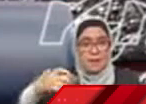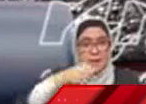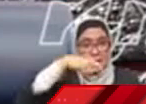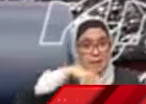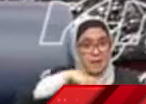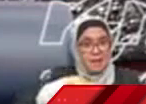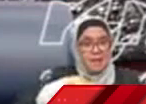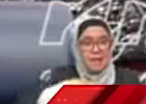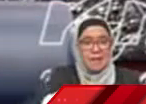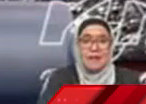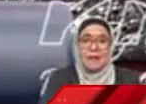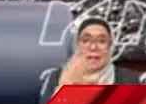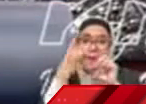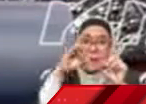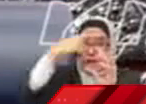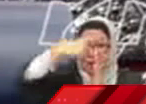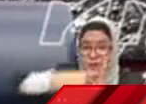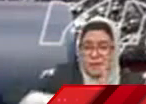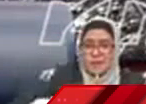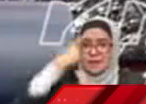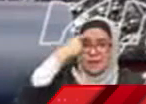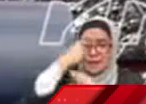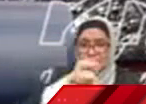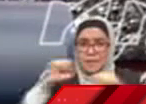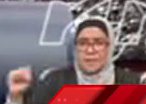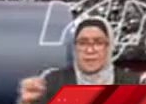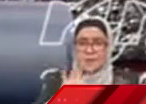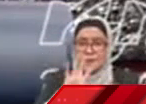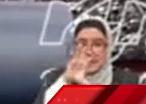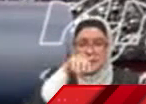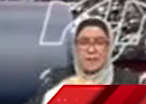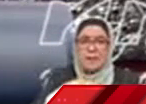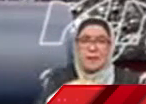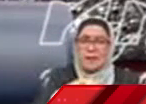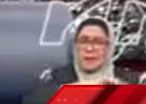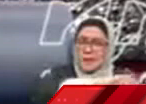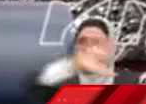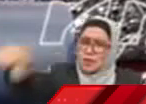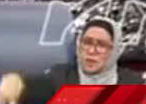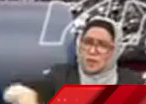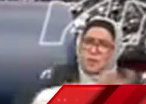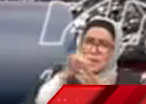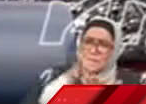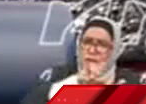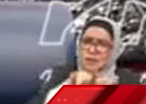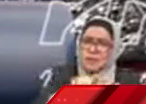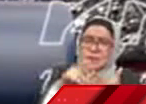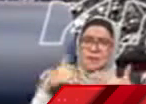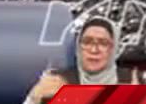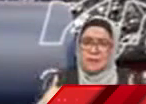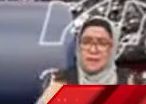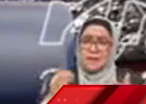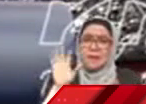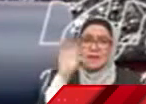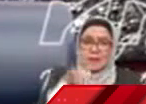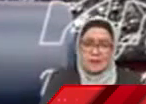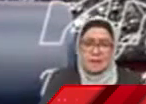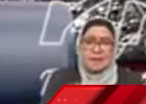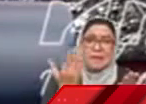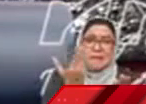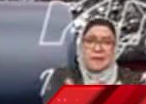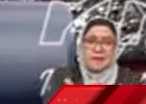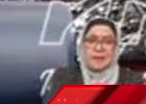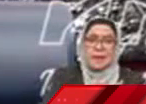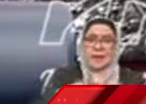disiapkan dan meliputi ke semua 42 lapangan terbang sejak ada termasuk cadangan pembinaan lapangan terbang